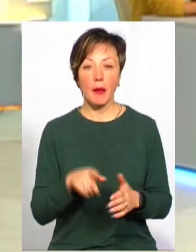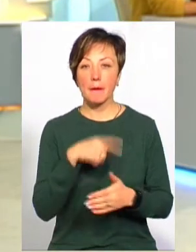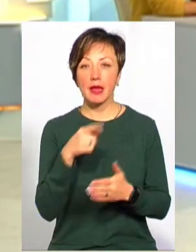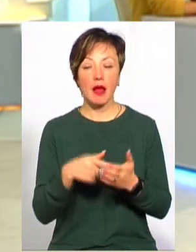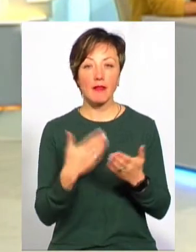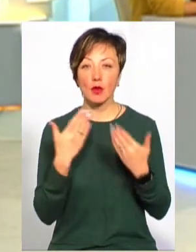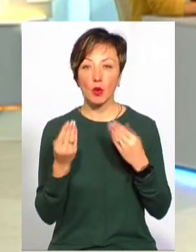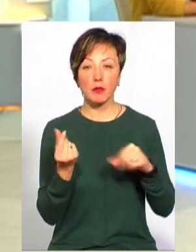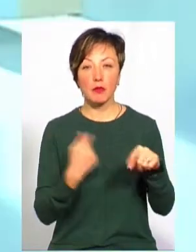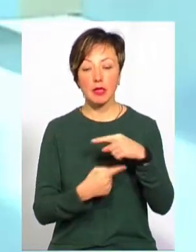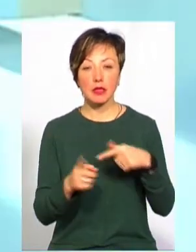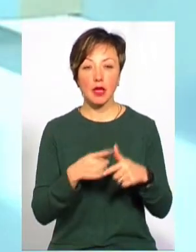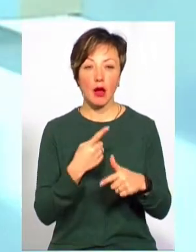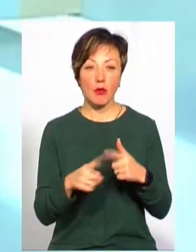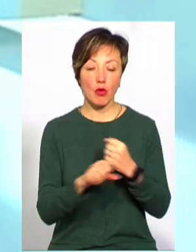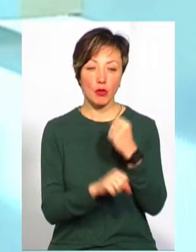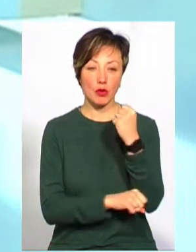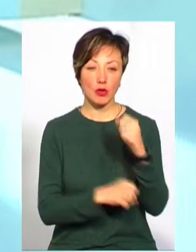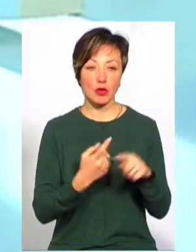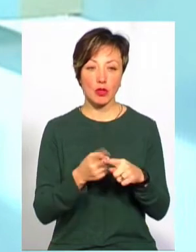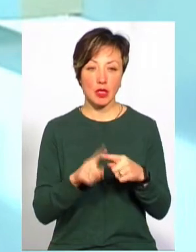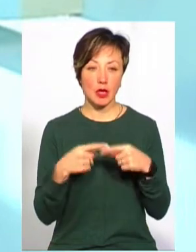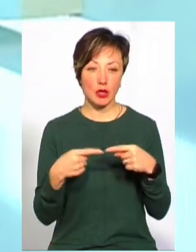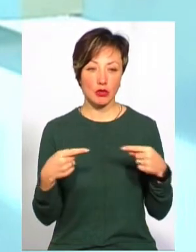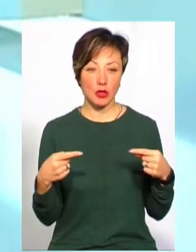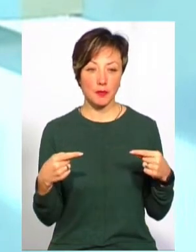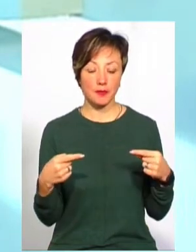відносинах бізнесу або там робітників до цих речей.